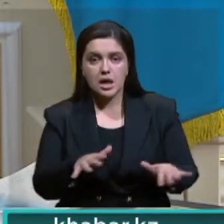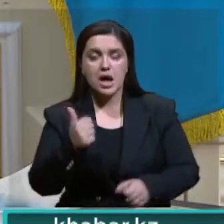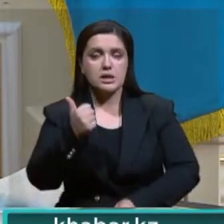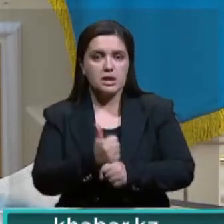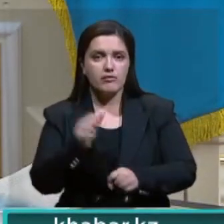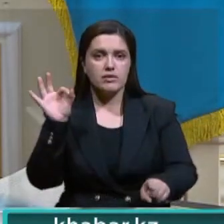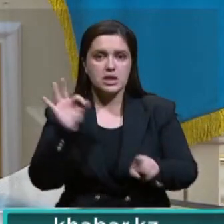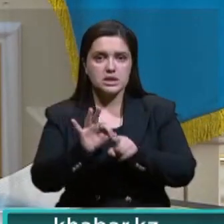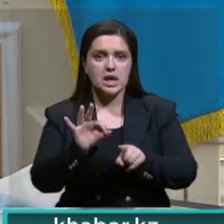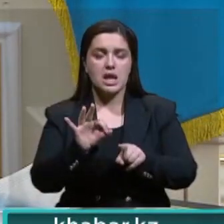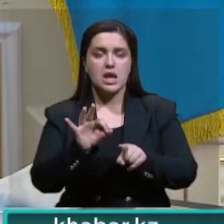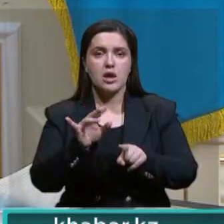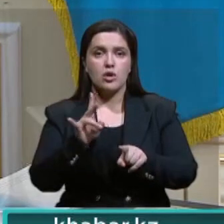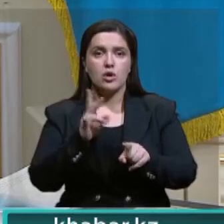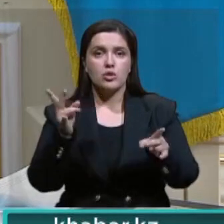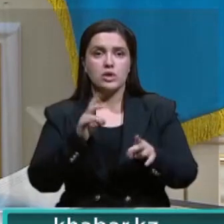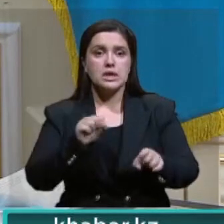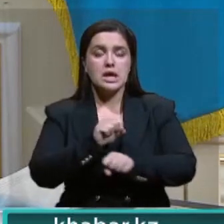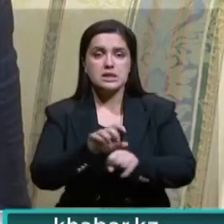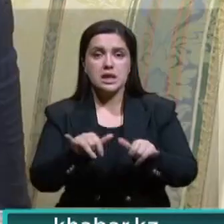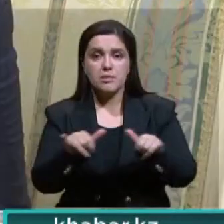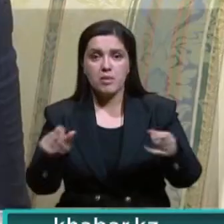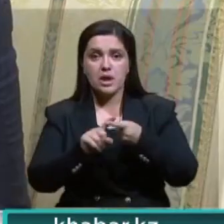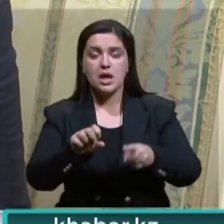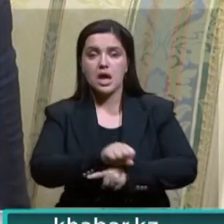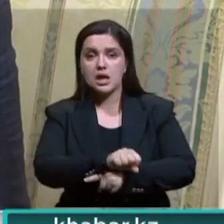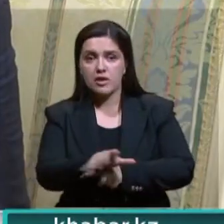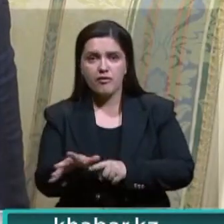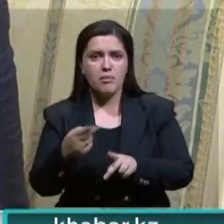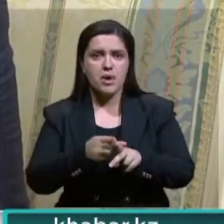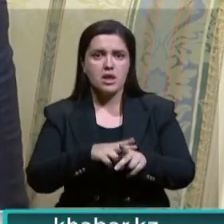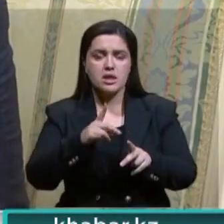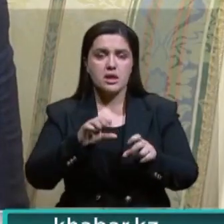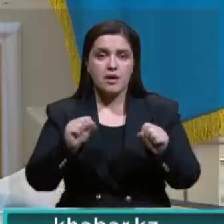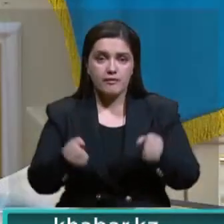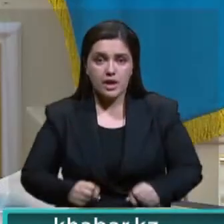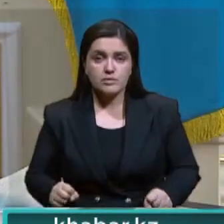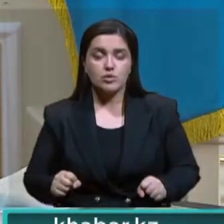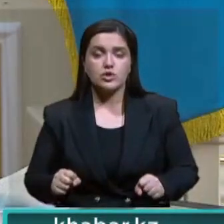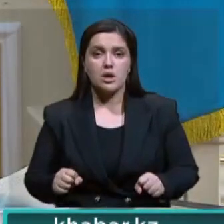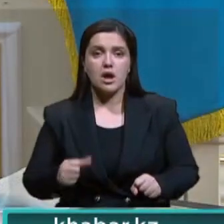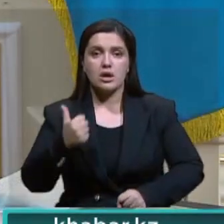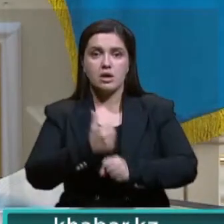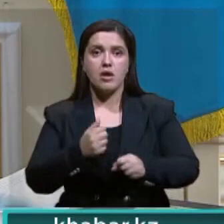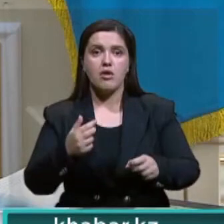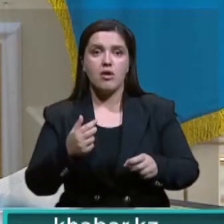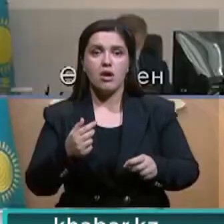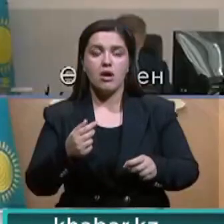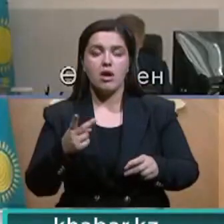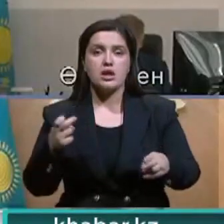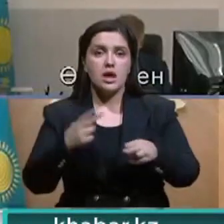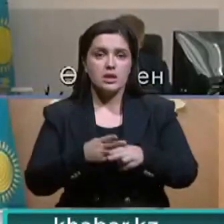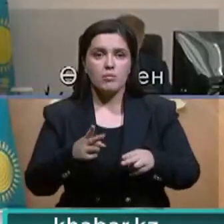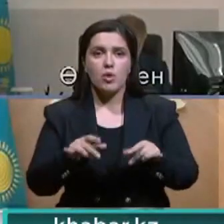– не остановить распространение вируса. Мировой опыт показывает, что это невозможно. Главное – не допустить умножения